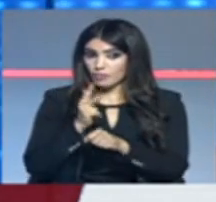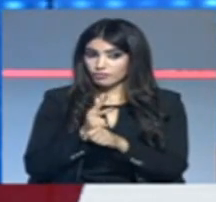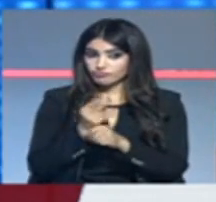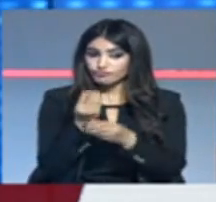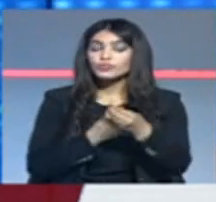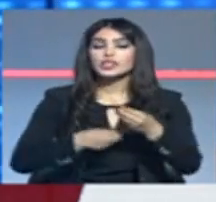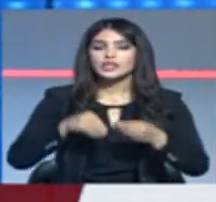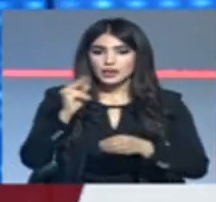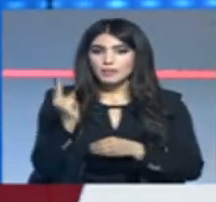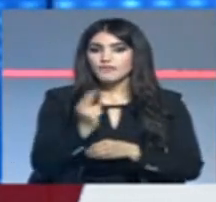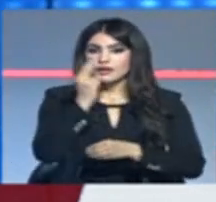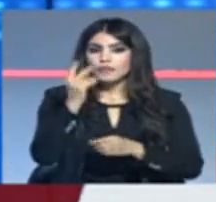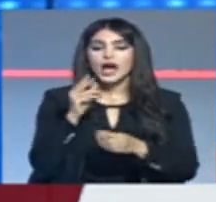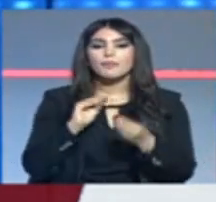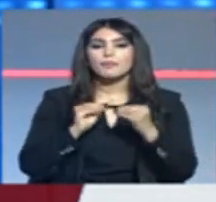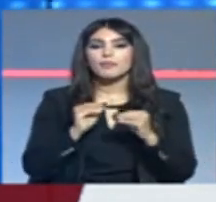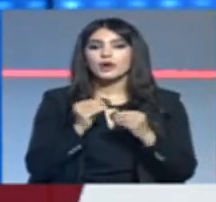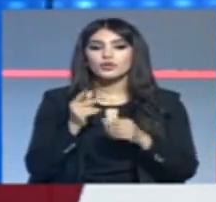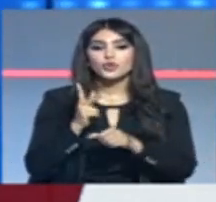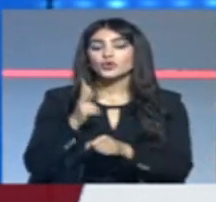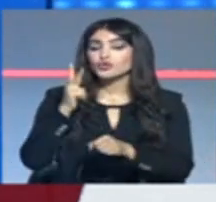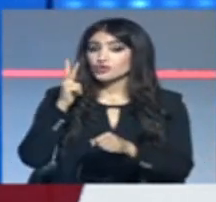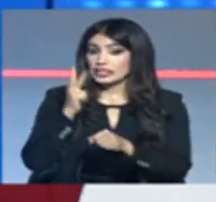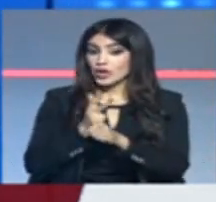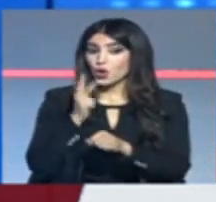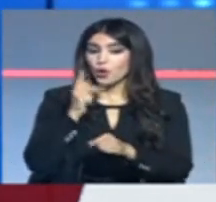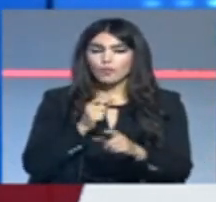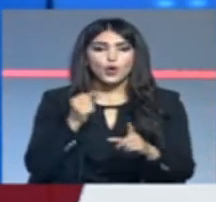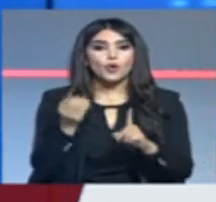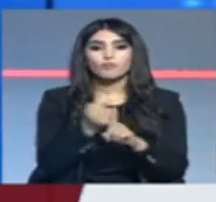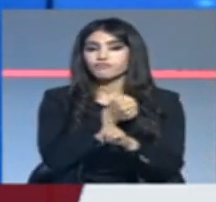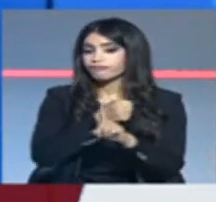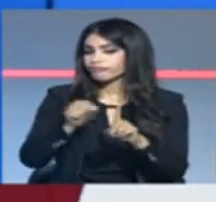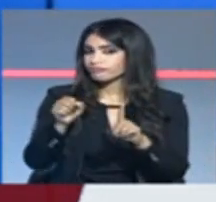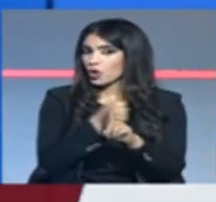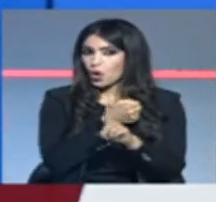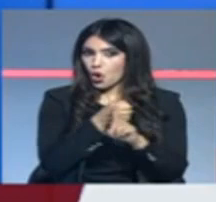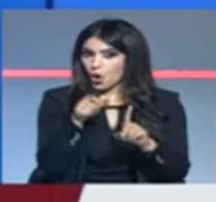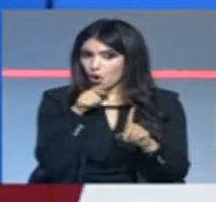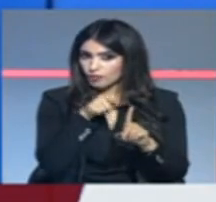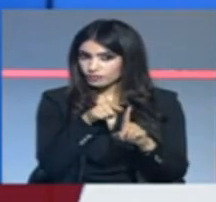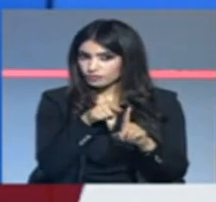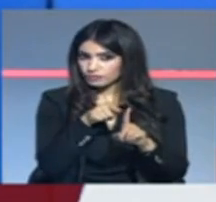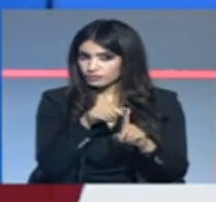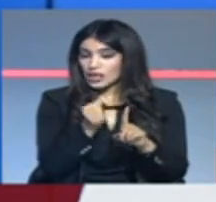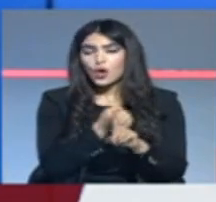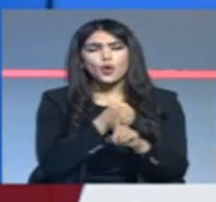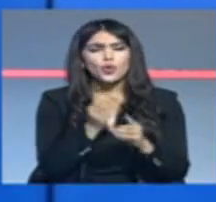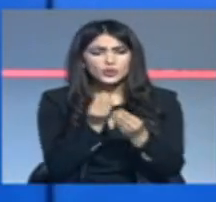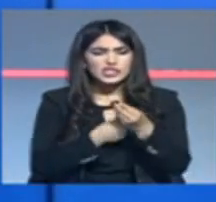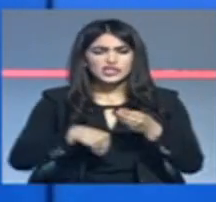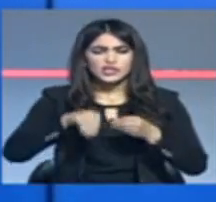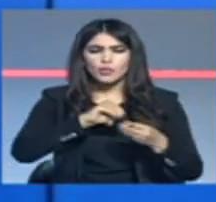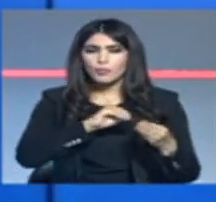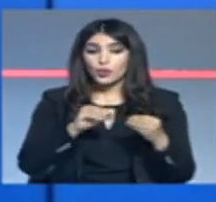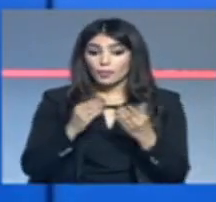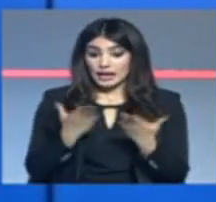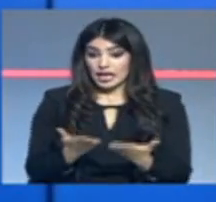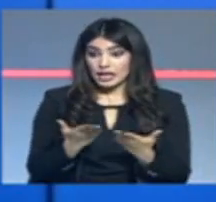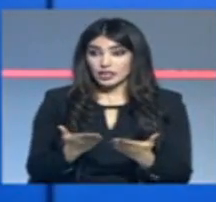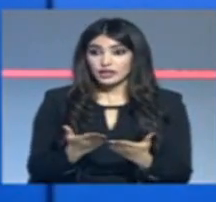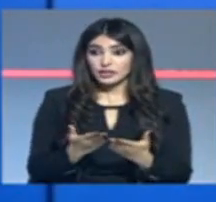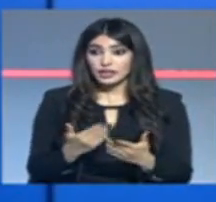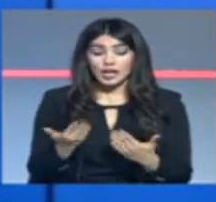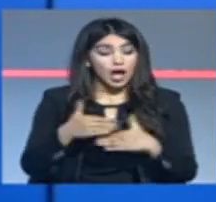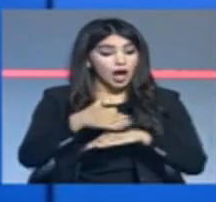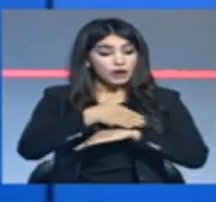وتتعقد، وأولها العنف، وإحنا نعرفوا ديما نقولوا ردوا بالنا من العنف، العنف يولد كانش العنف ويعقد الأمور. إحنا اليوم